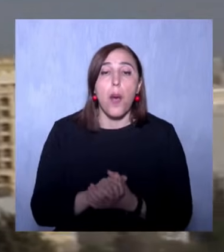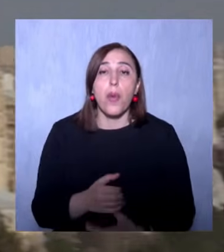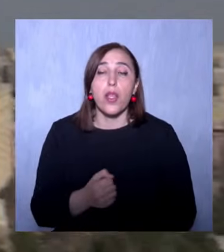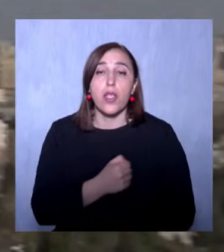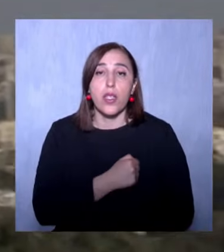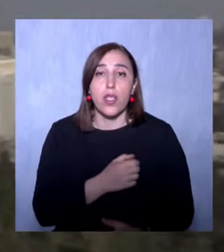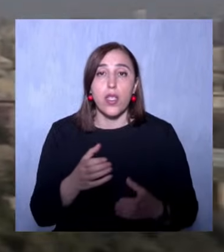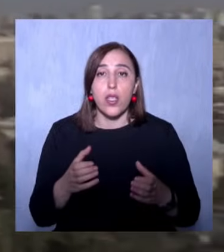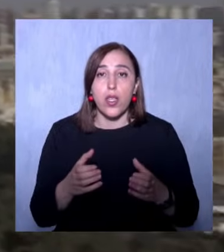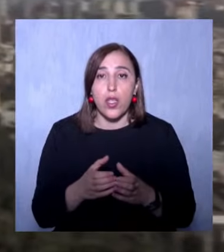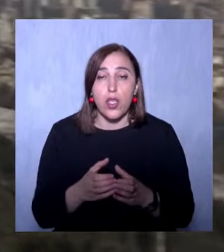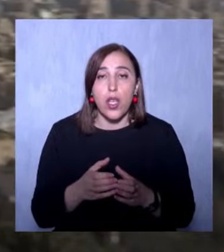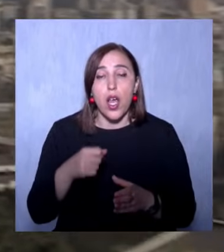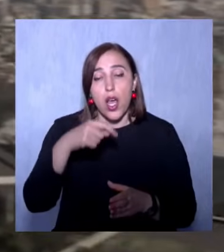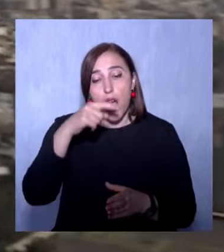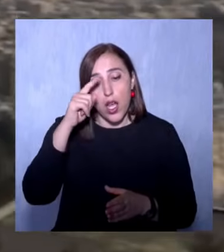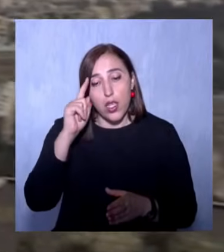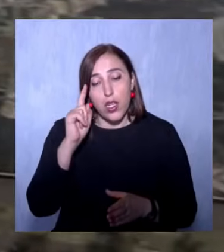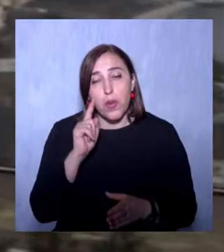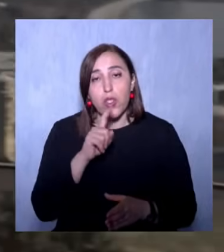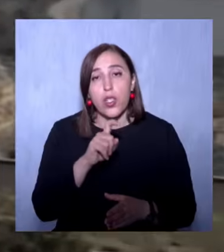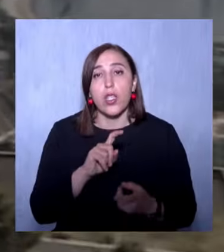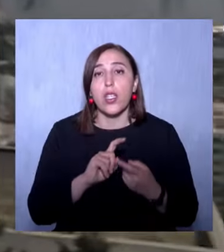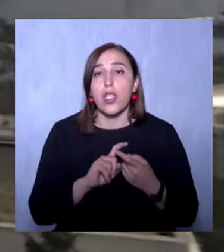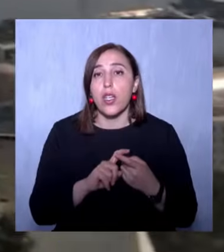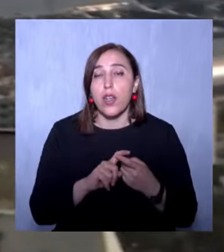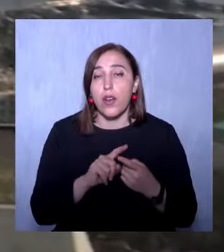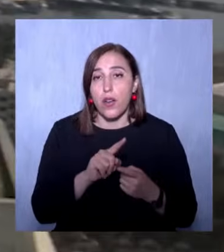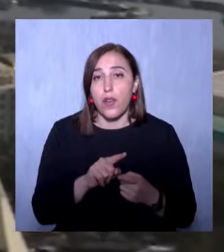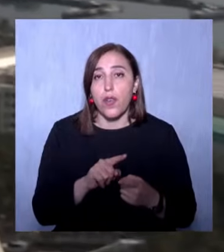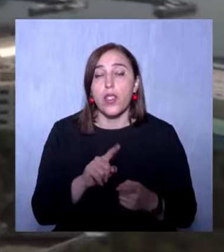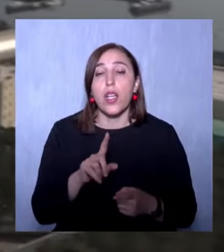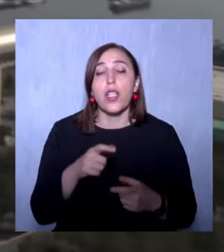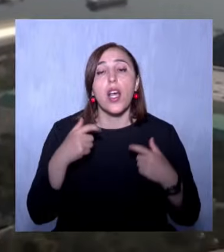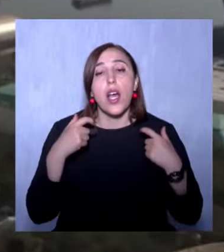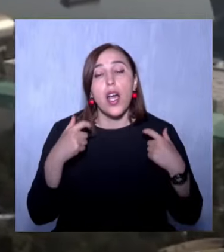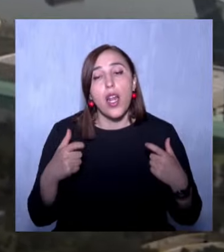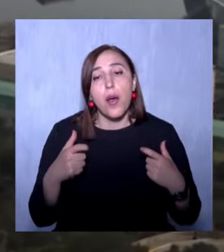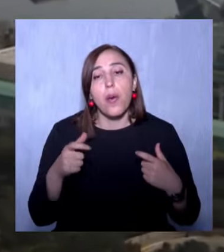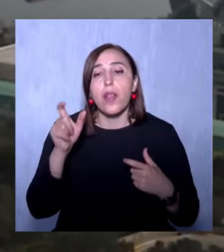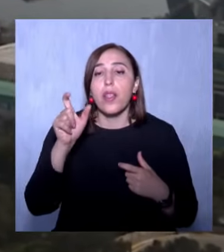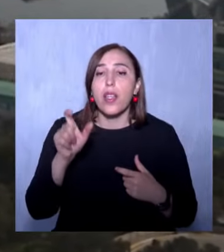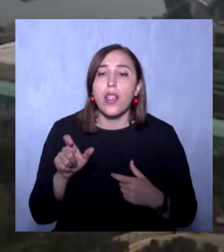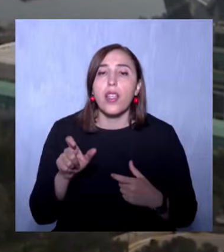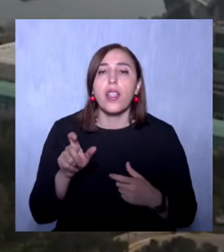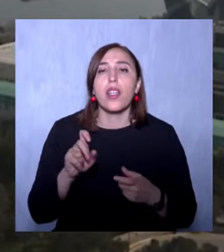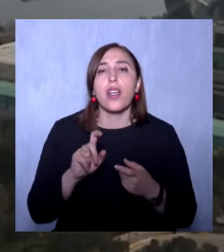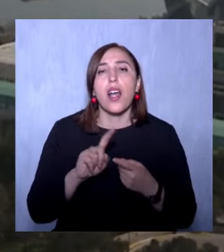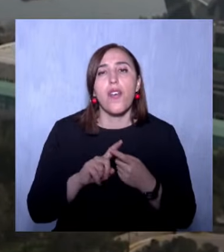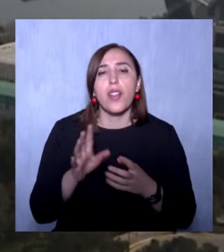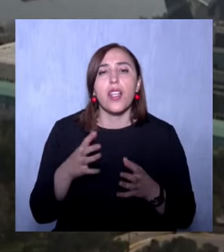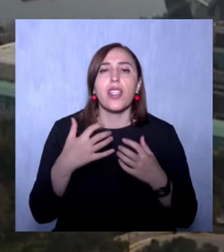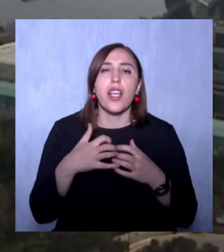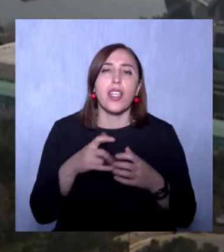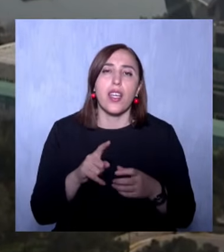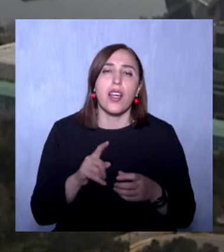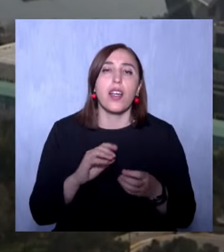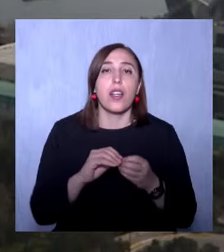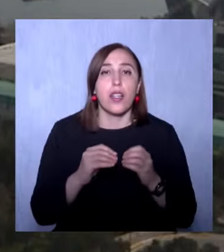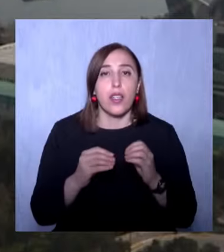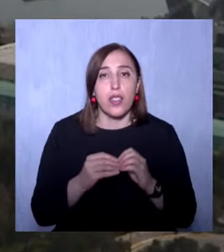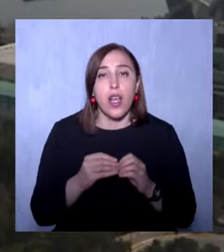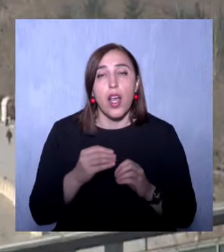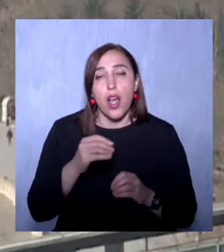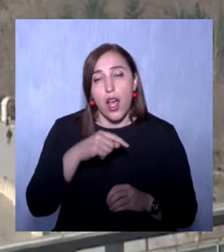զորախումբը Ադրբեջանի վրա ազդեցության գործիքներից մեկն է և դրա հրամանատարի ով լինելը զուտ տեխնիկական խնդիր է, համոզված է Ադրբեջանի